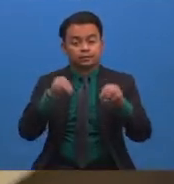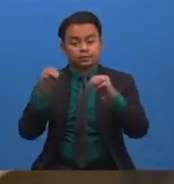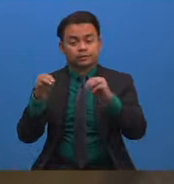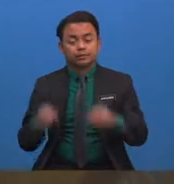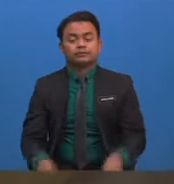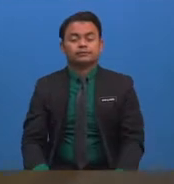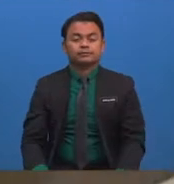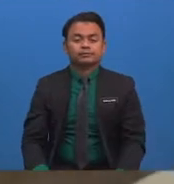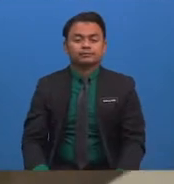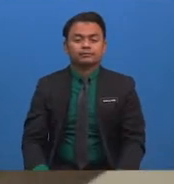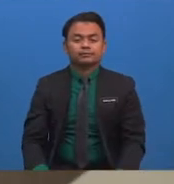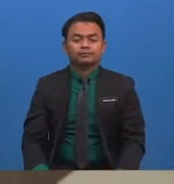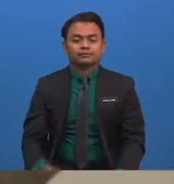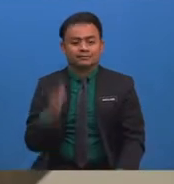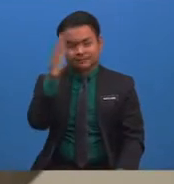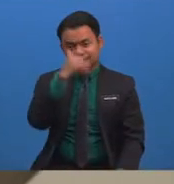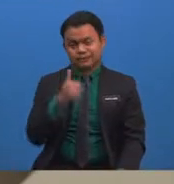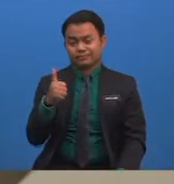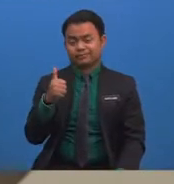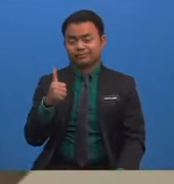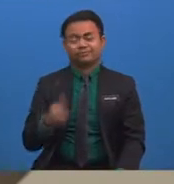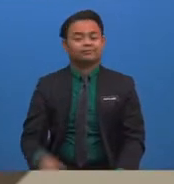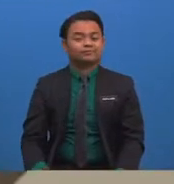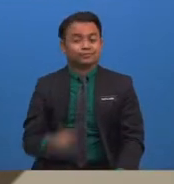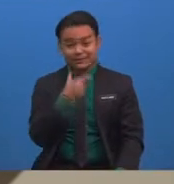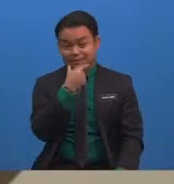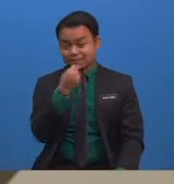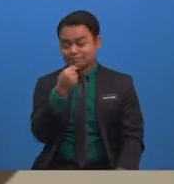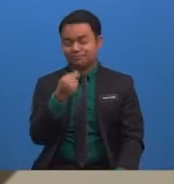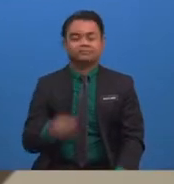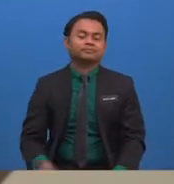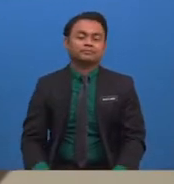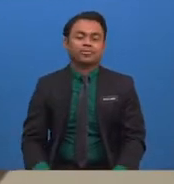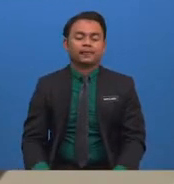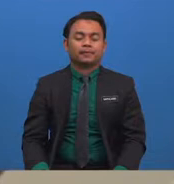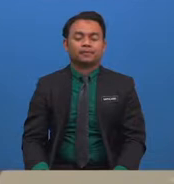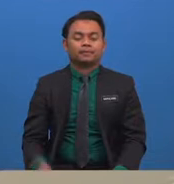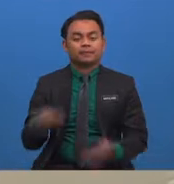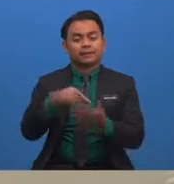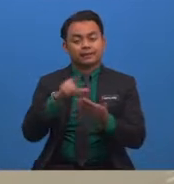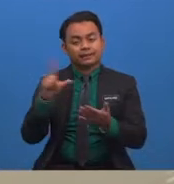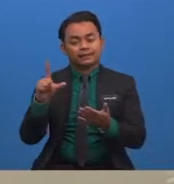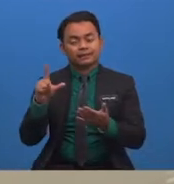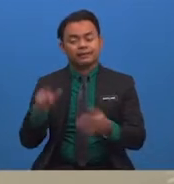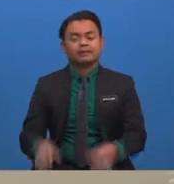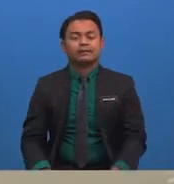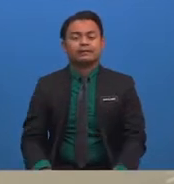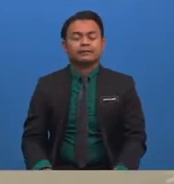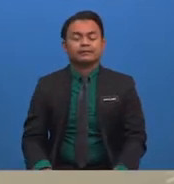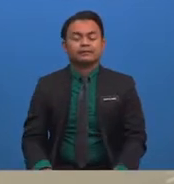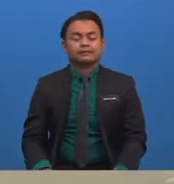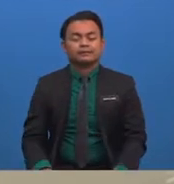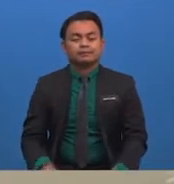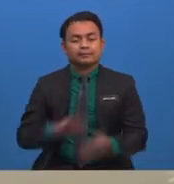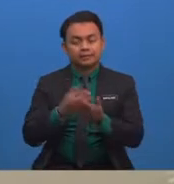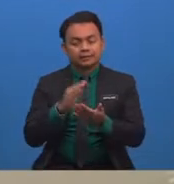Murid-murid, menarik tak hasil masakan kita hari ini? Inilah hasil masakan yang dimasak dengan